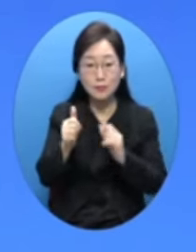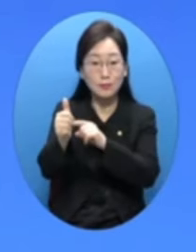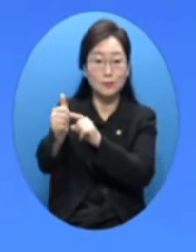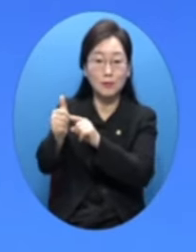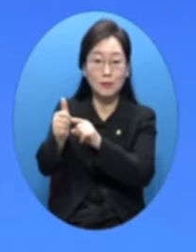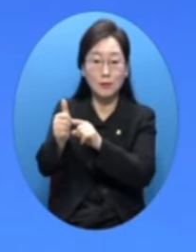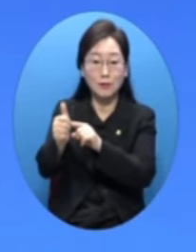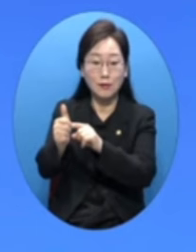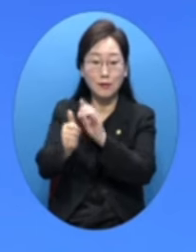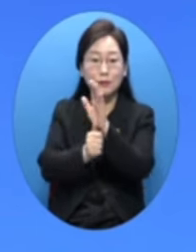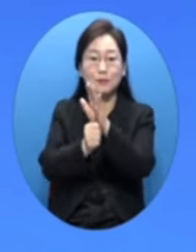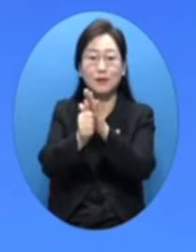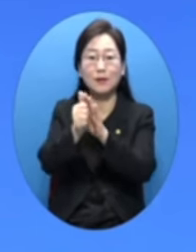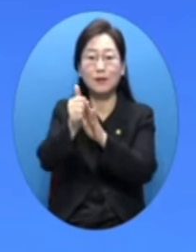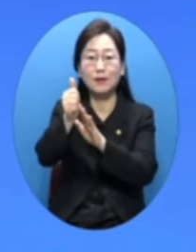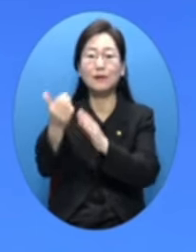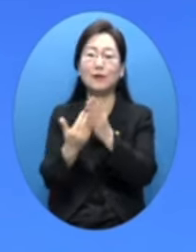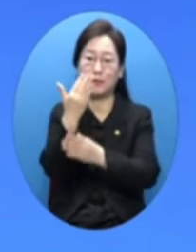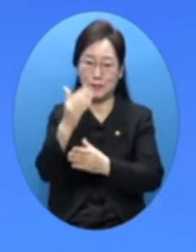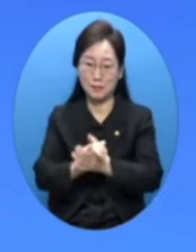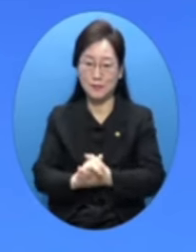희망을 갖게 됐습니다. 여러분,